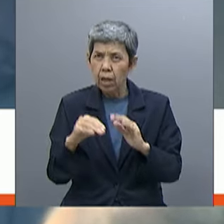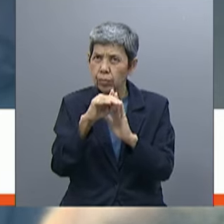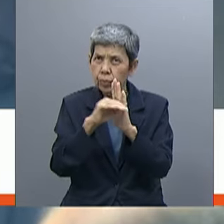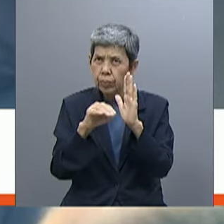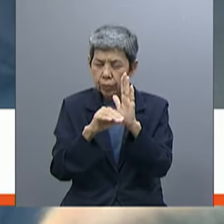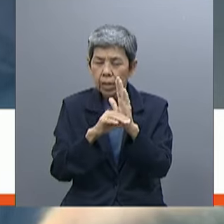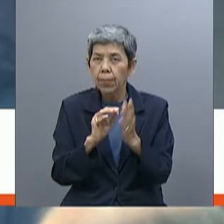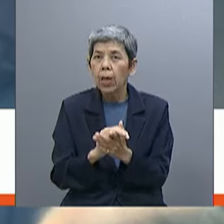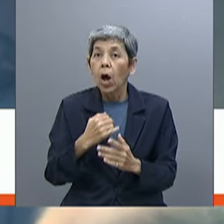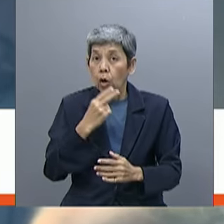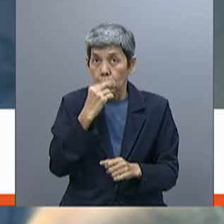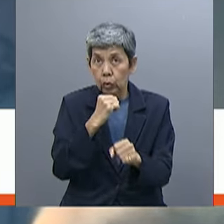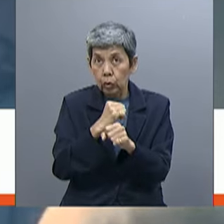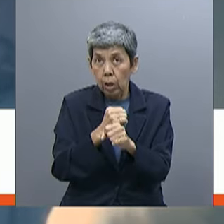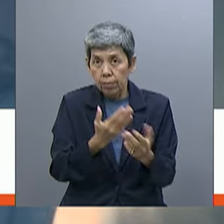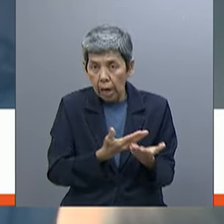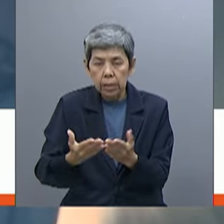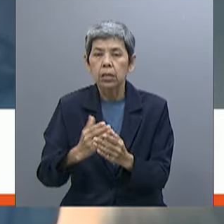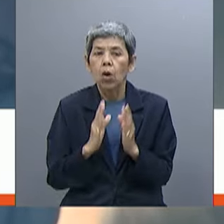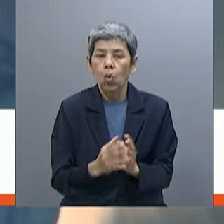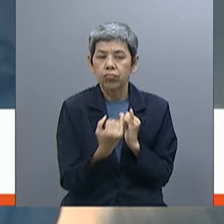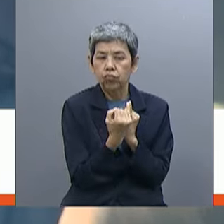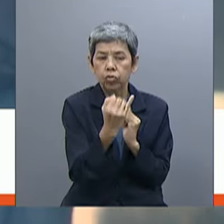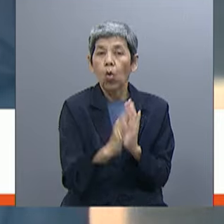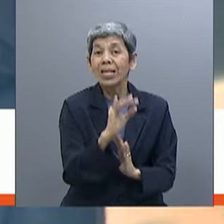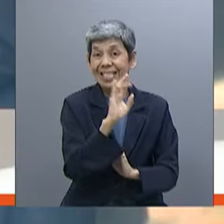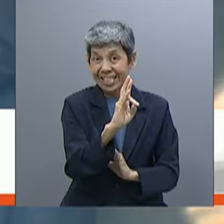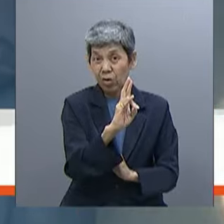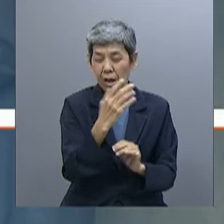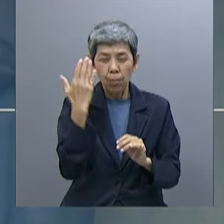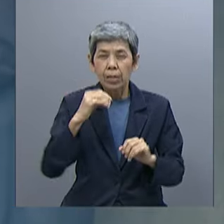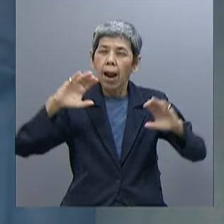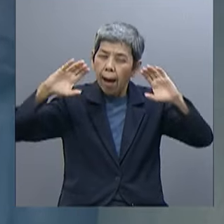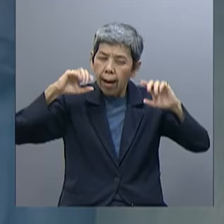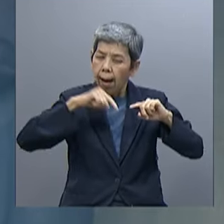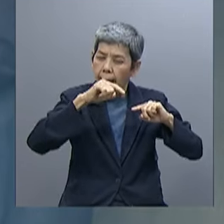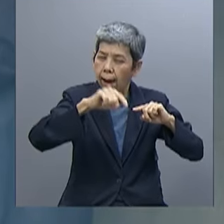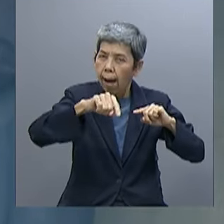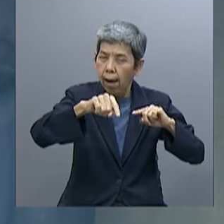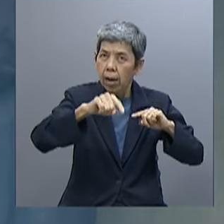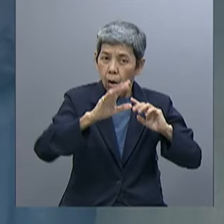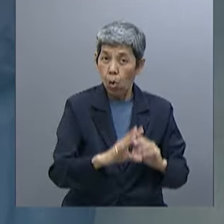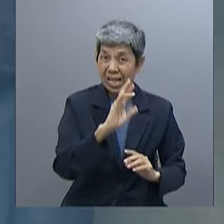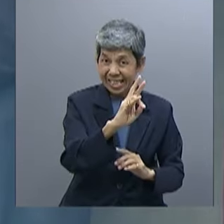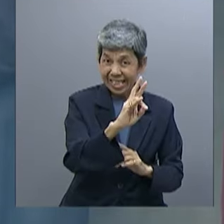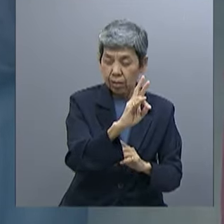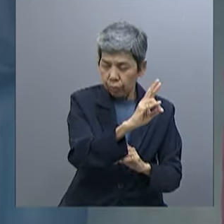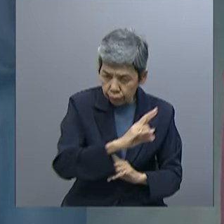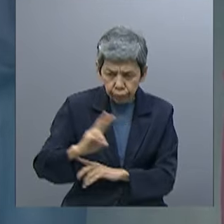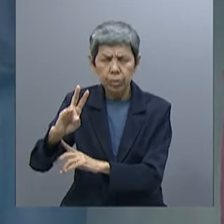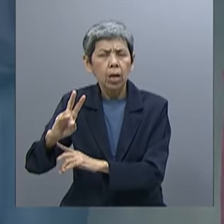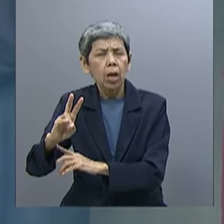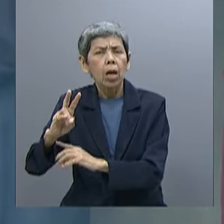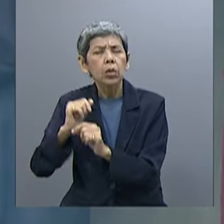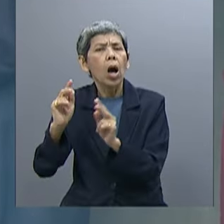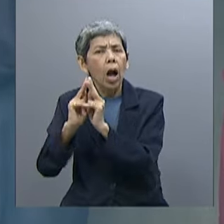ว่าโดยสามารถเชิญจำเลยทั้ง7และผู้ที่เกี่ยวข้องที่เป็นอดีตข้าราชการมาให้ความจริงแก่คณะกร